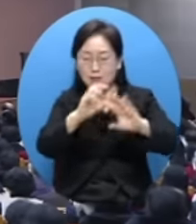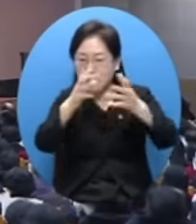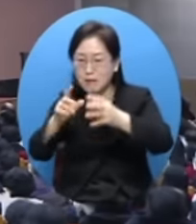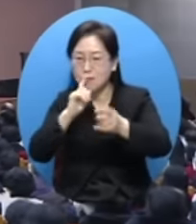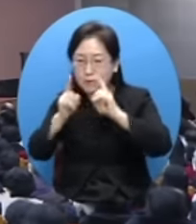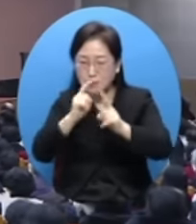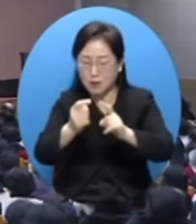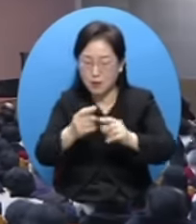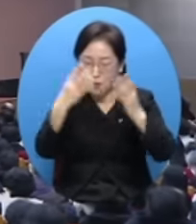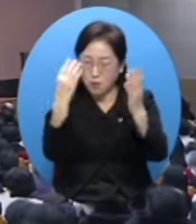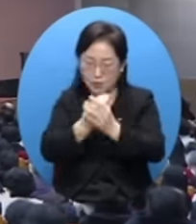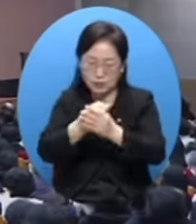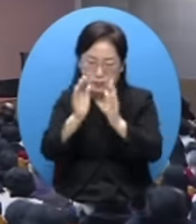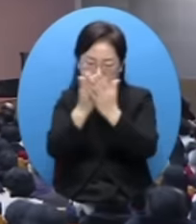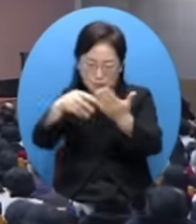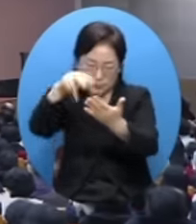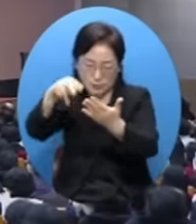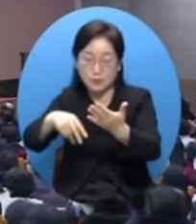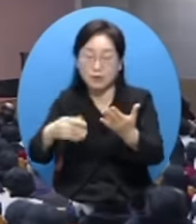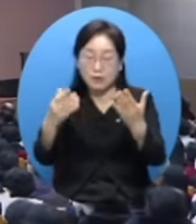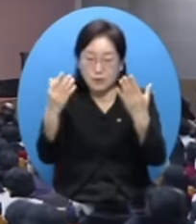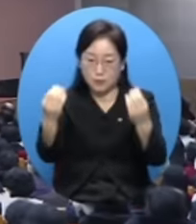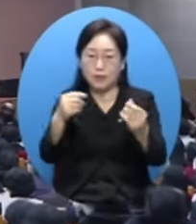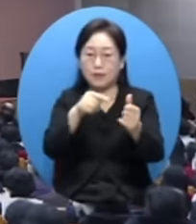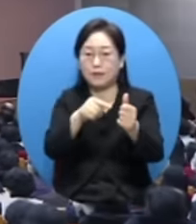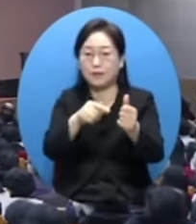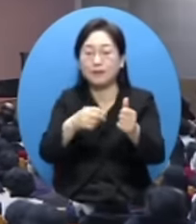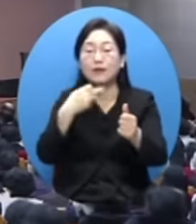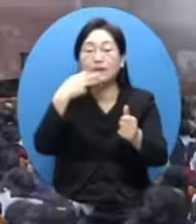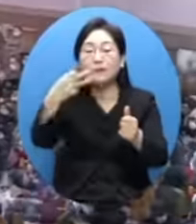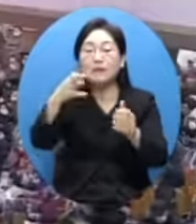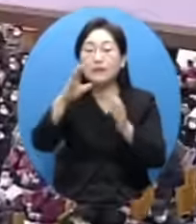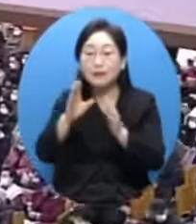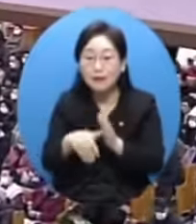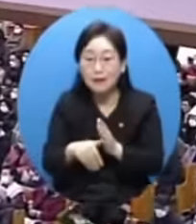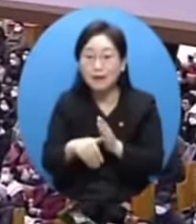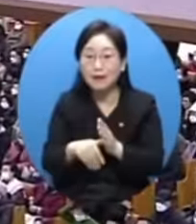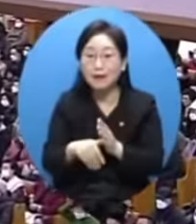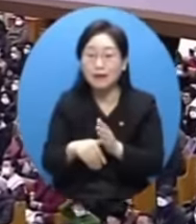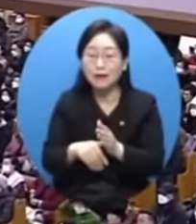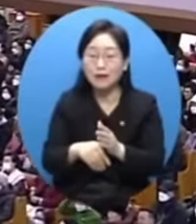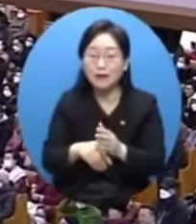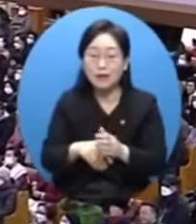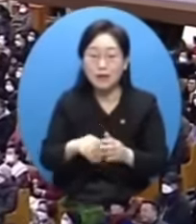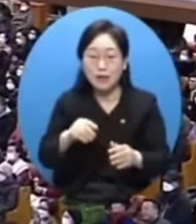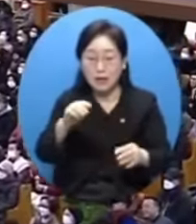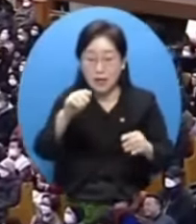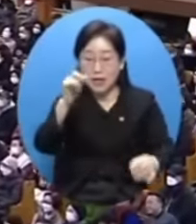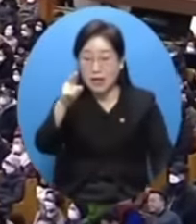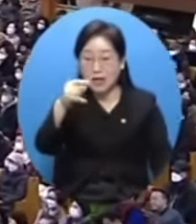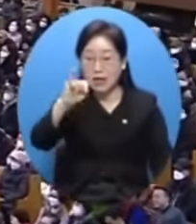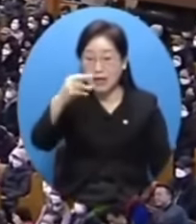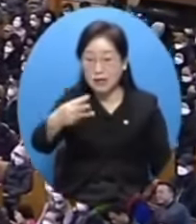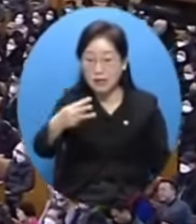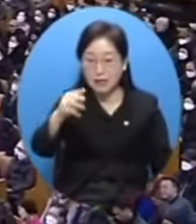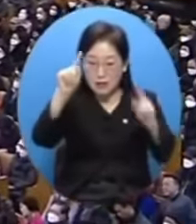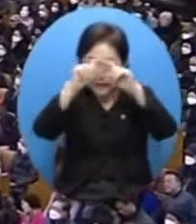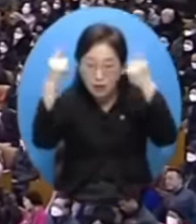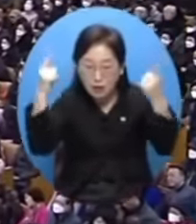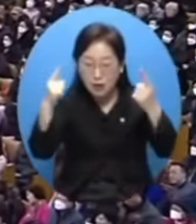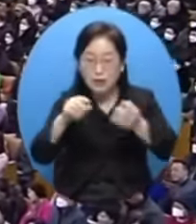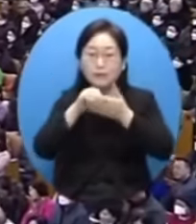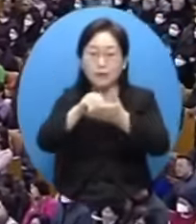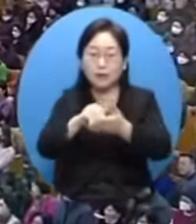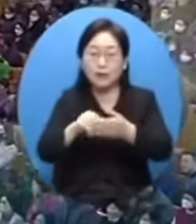수 있게 되었고 13살 때 13살 때 류해 분에는 예일대학에 입학을 합니다 그래서 17살